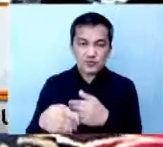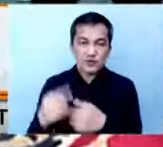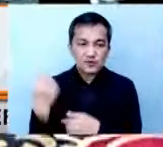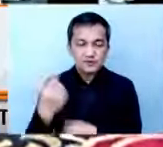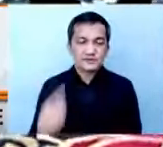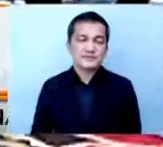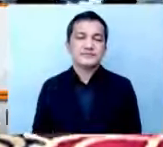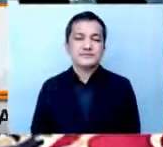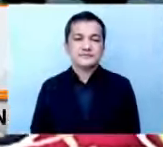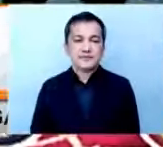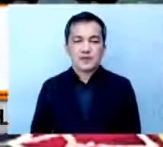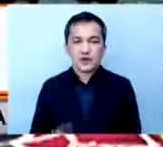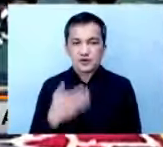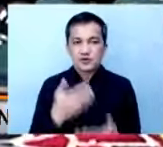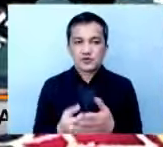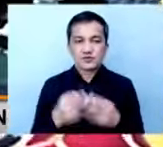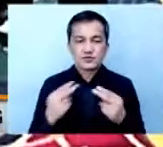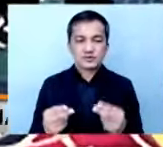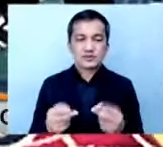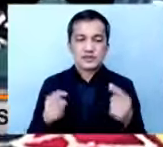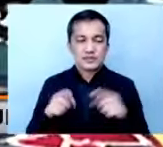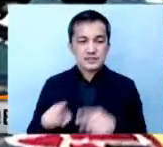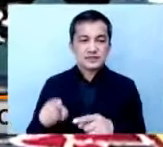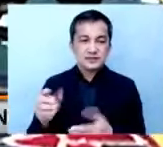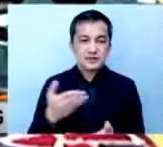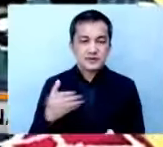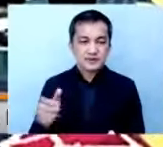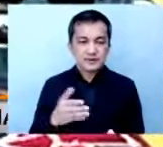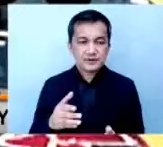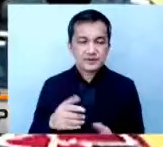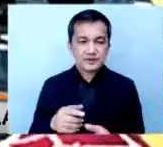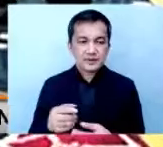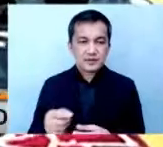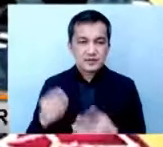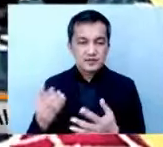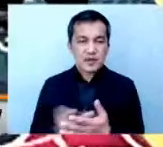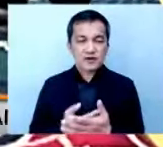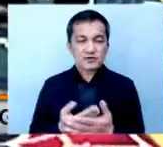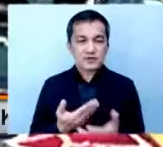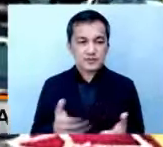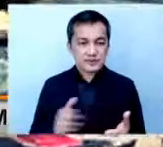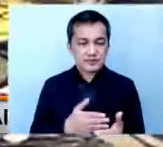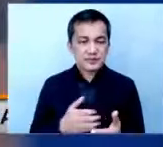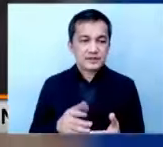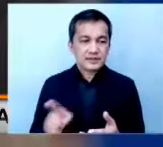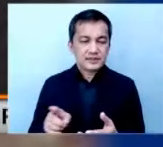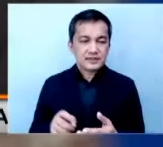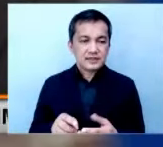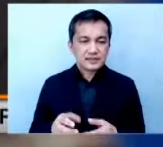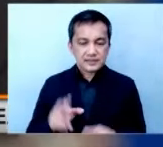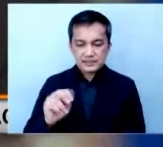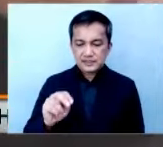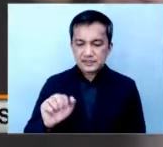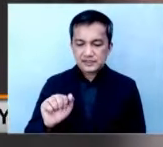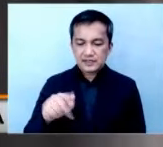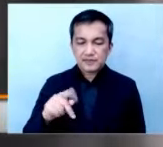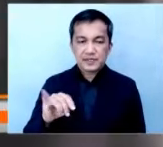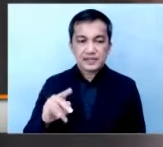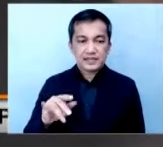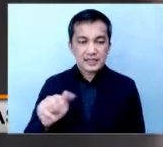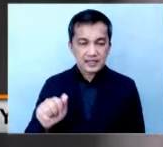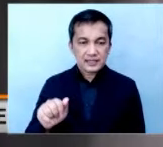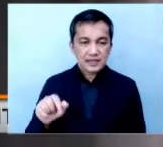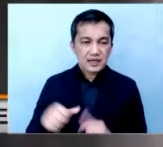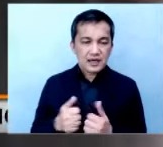Ang good news, sabay sa concert ang kanilang launching ng bagong single na Nagparaya, How True, na ito raw